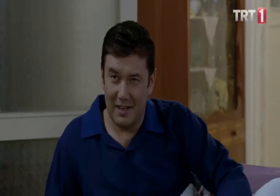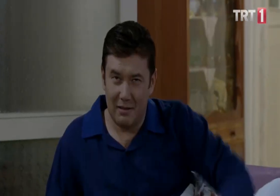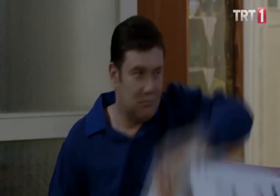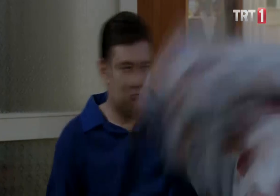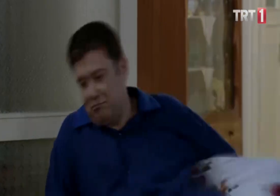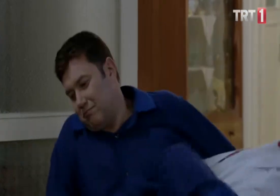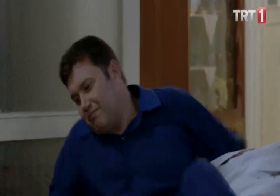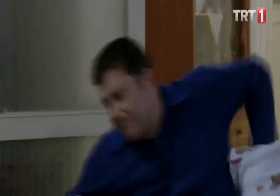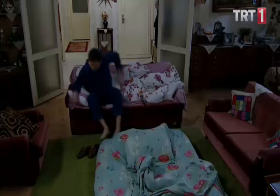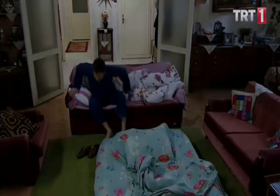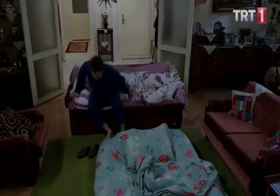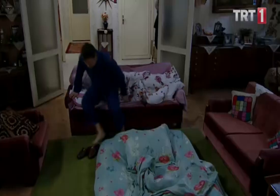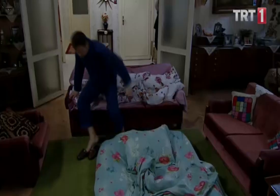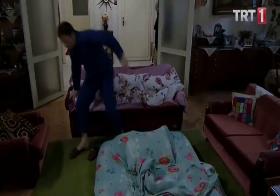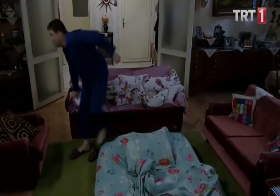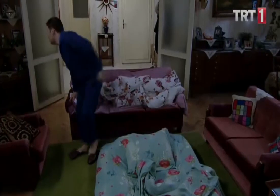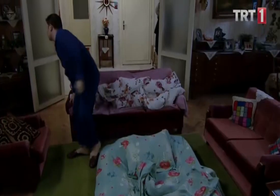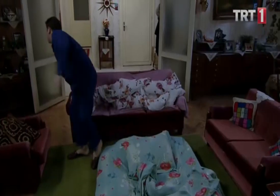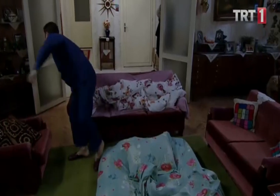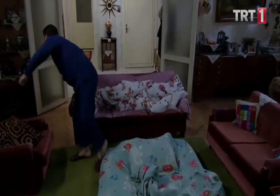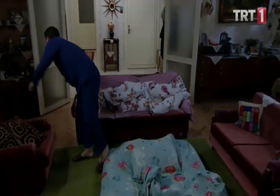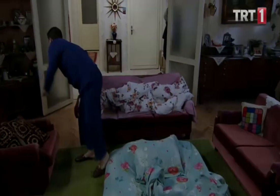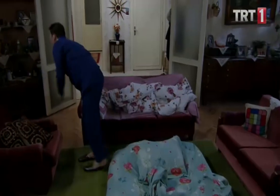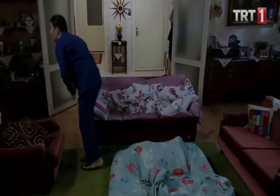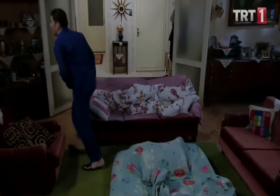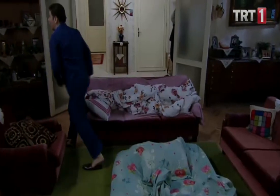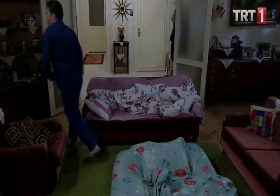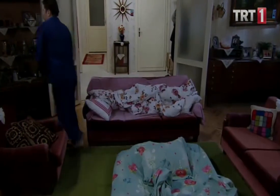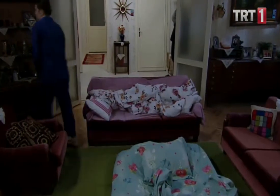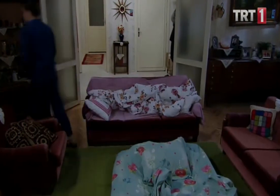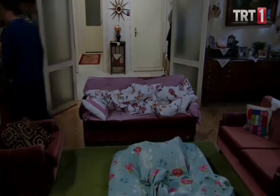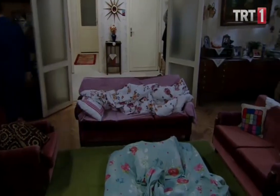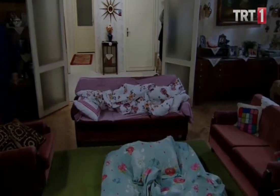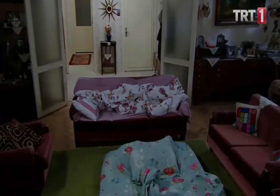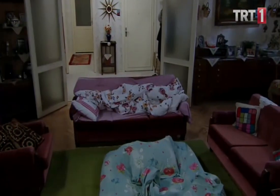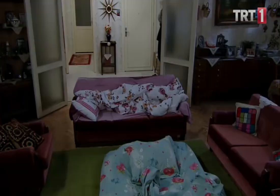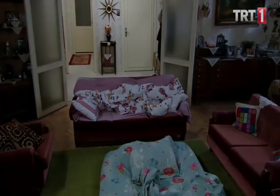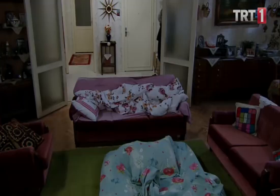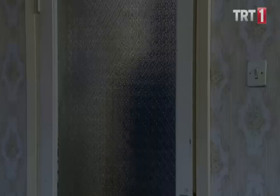Ahmet'in de aklı güldendi. Hızla yataktan kalkıp terliklerini giyerek odaya yöneldi.